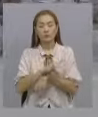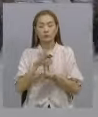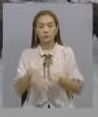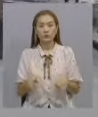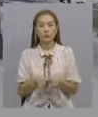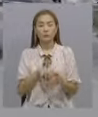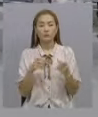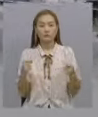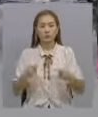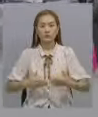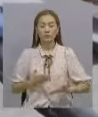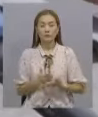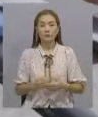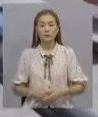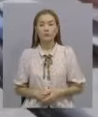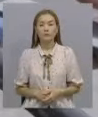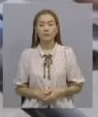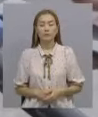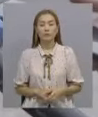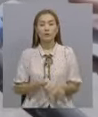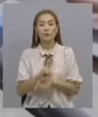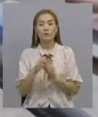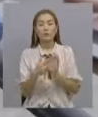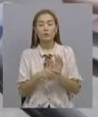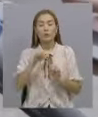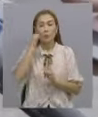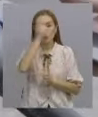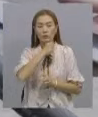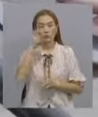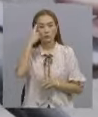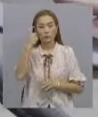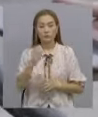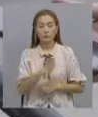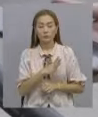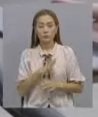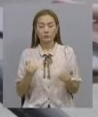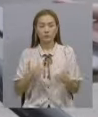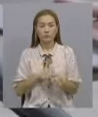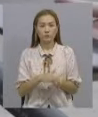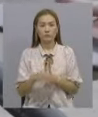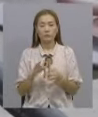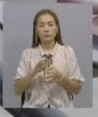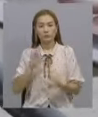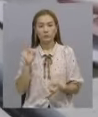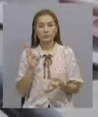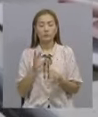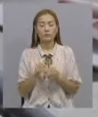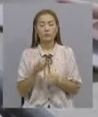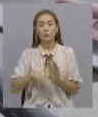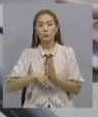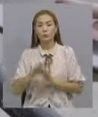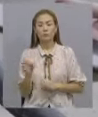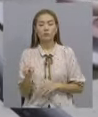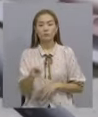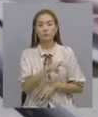все соответствует требованиям. Аэропорт в 2018 году, мы говорили, в аэропорте все сделали. И делается даже лучше. Я